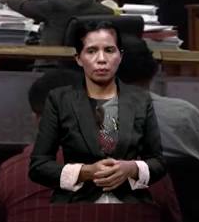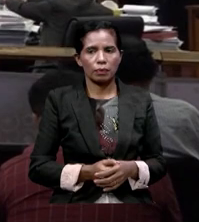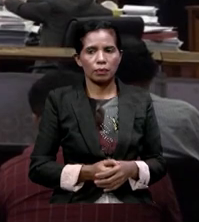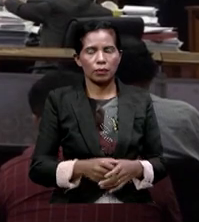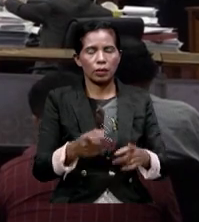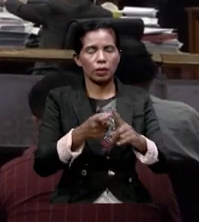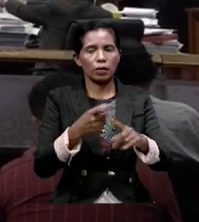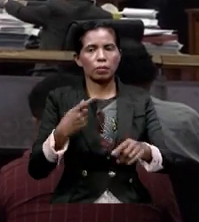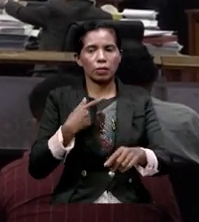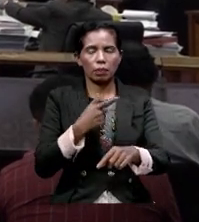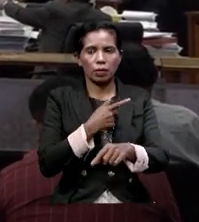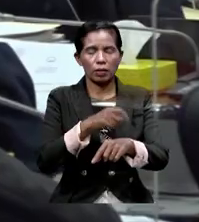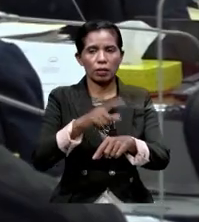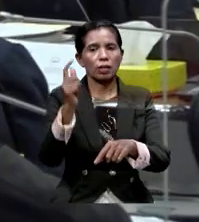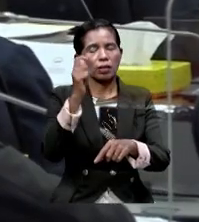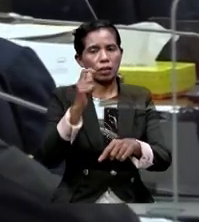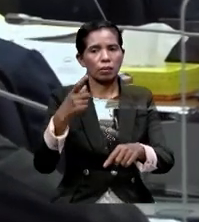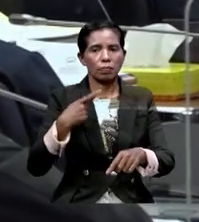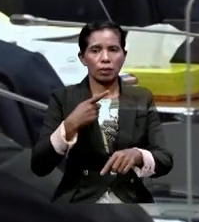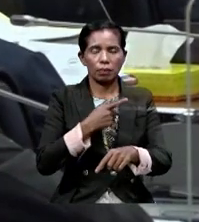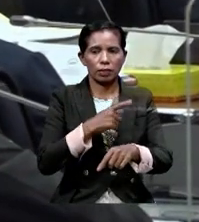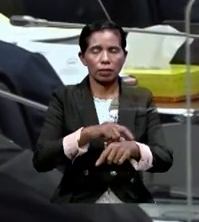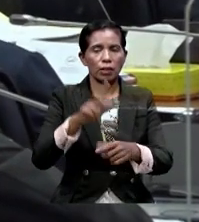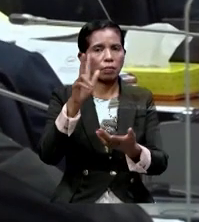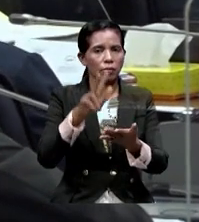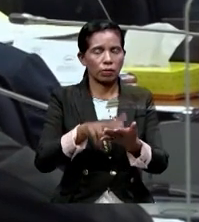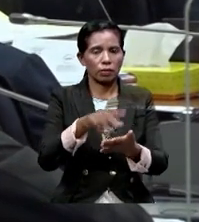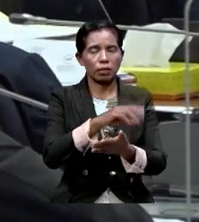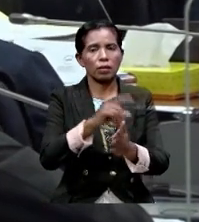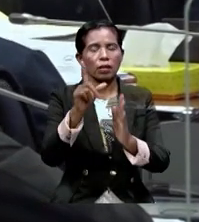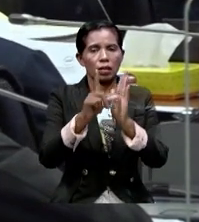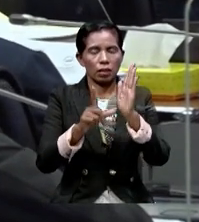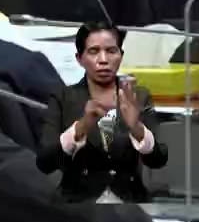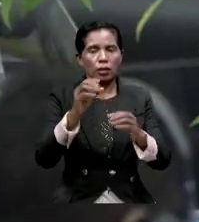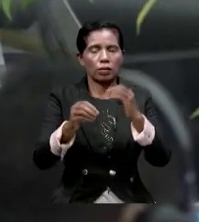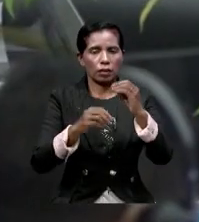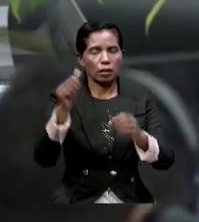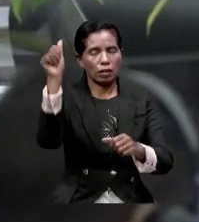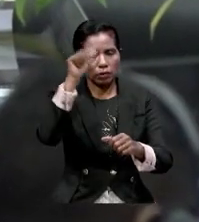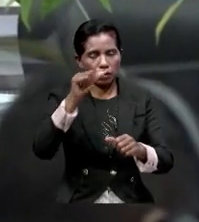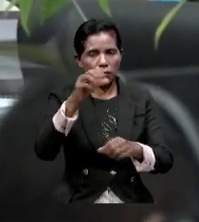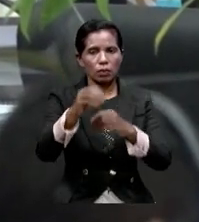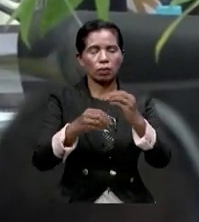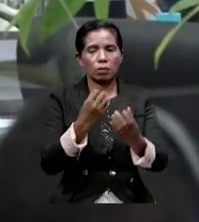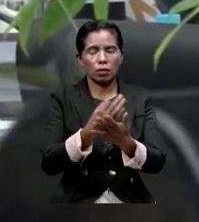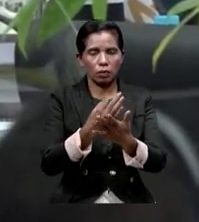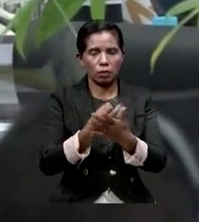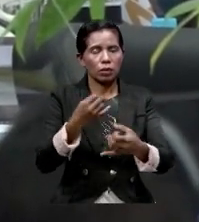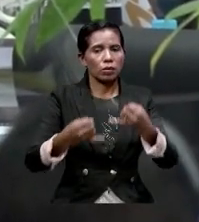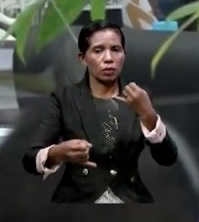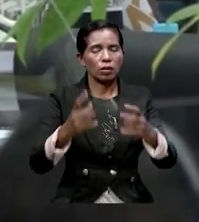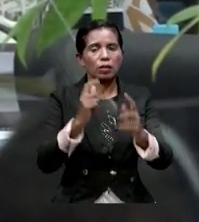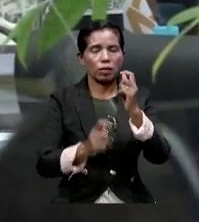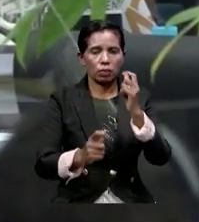Dihusi plenaria Parlamentul Național tersane, Parlamentul Național aprovă una rezoluție conaba auditoria financiară ba organ judicial hanesan Tribunal